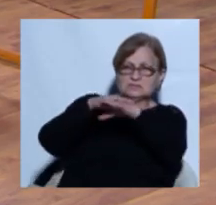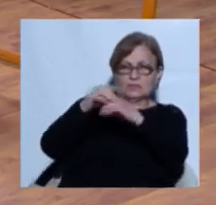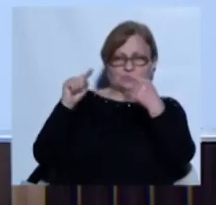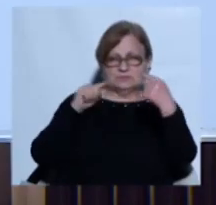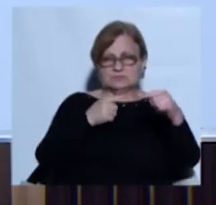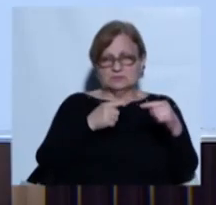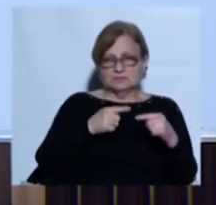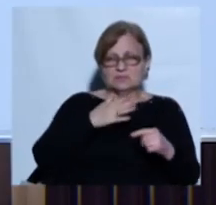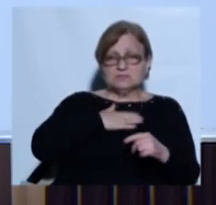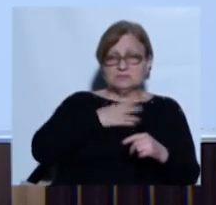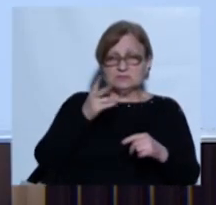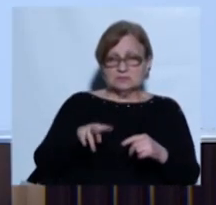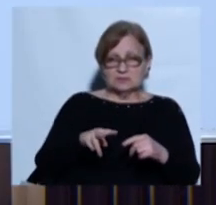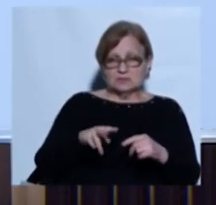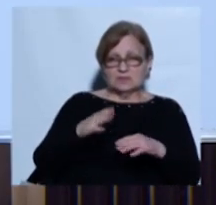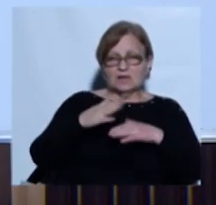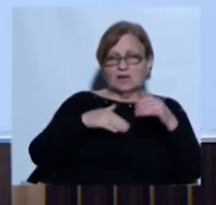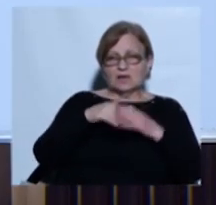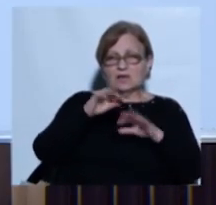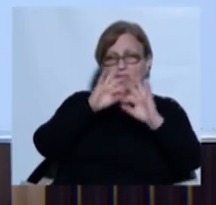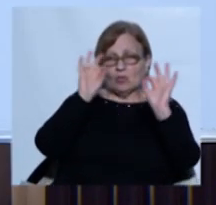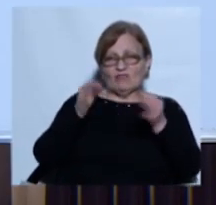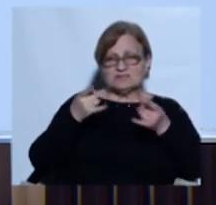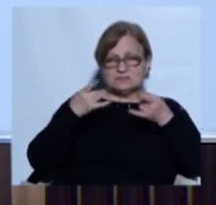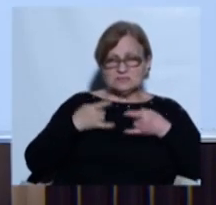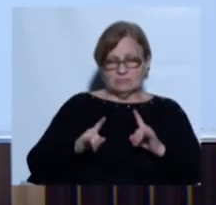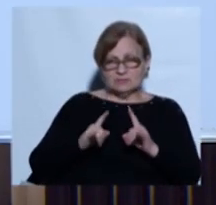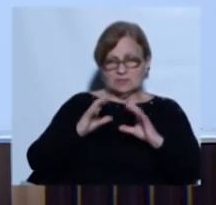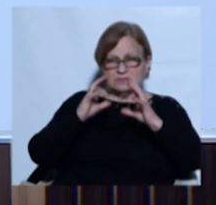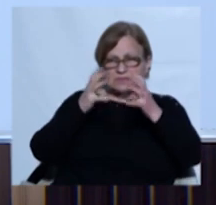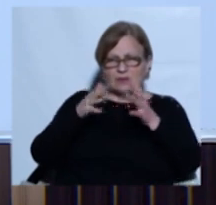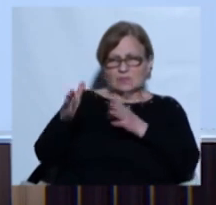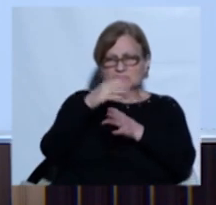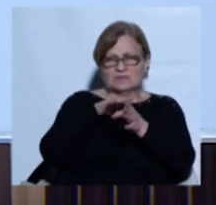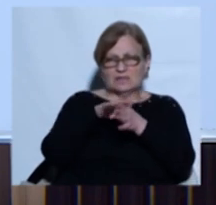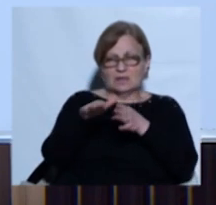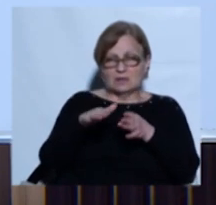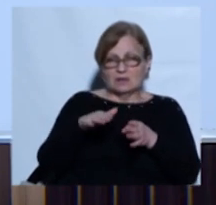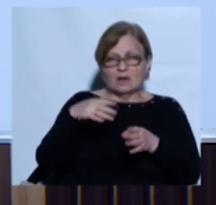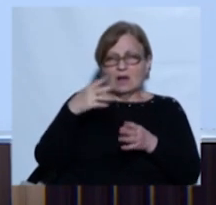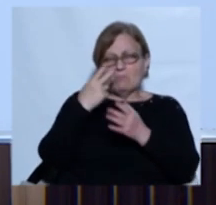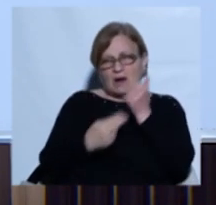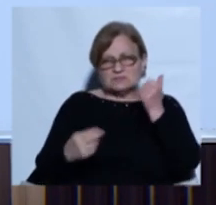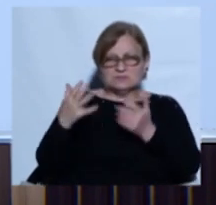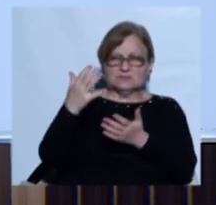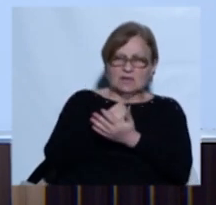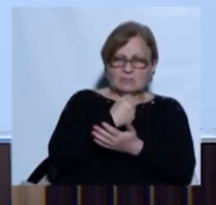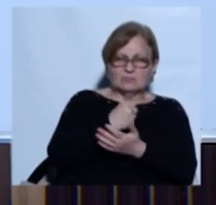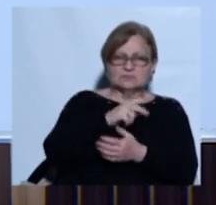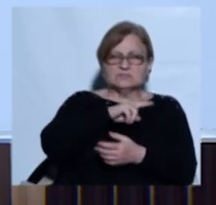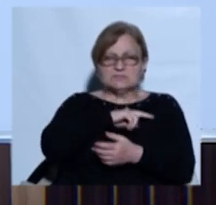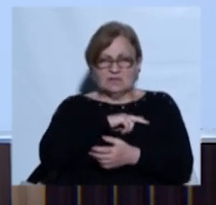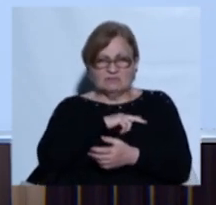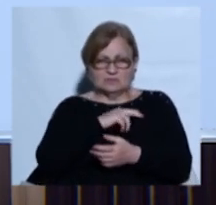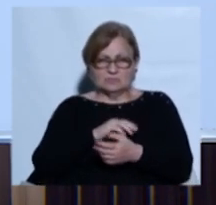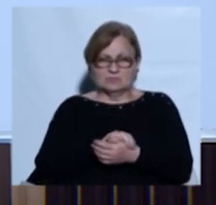დაპირისპირებაზე, სიკვდილზე, ხელოვანის დაბადებაზე, სამყაროს მთლიანობაზე, მარცხზე, გამარჯვებაზე,